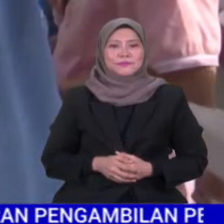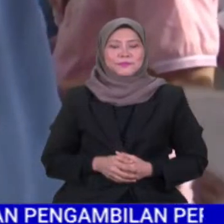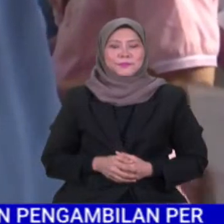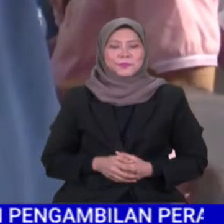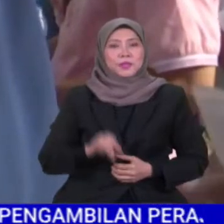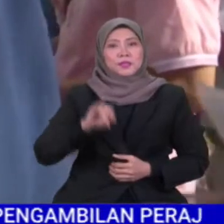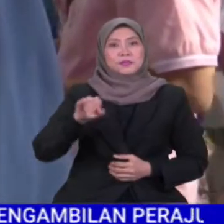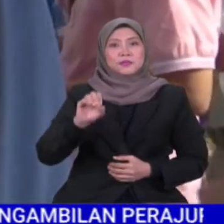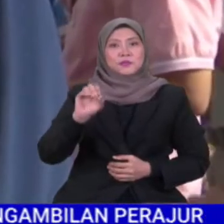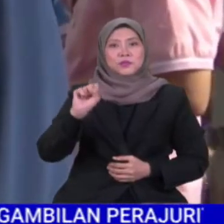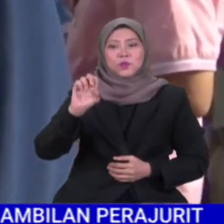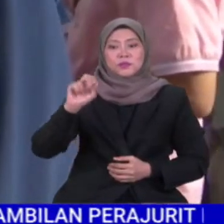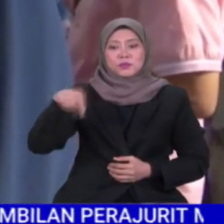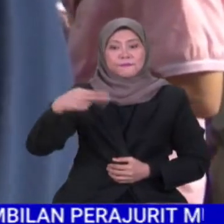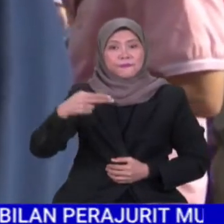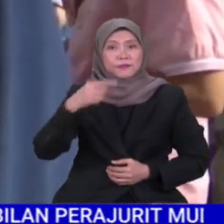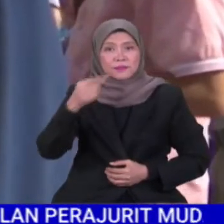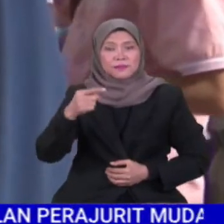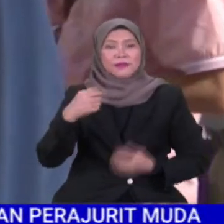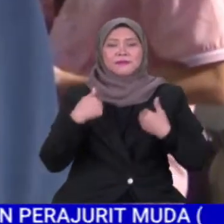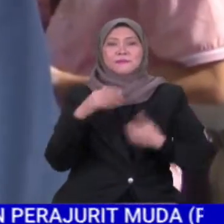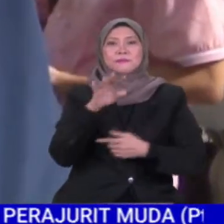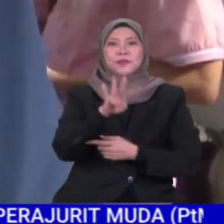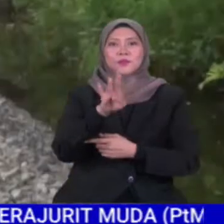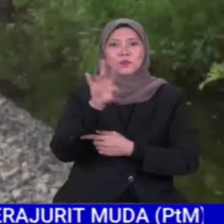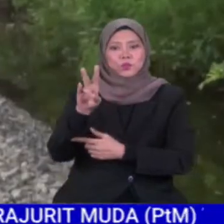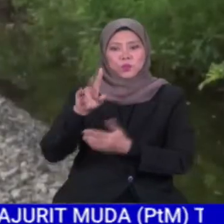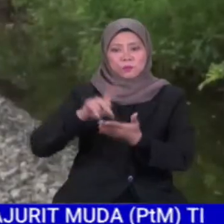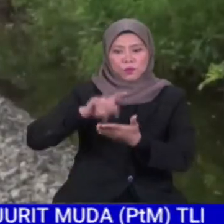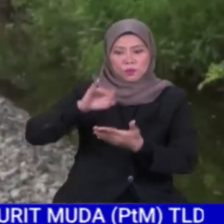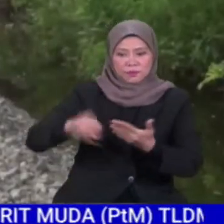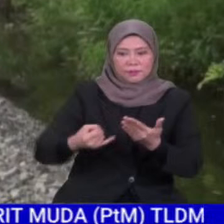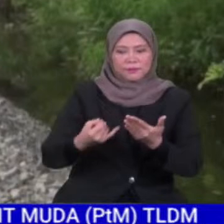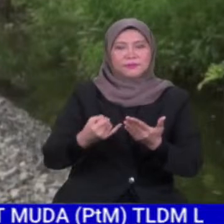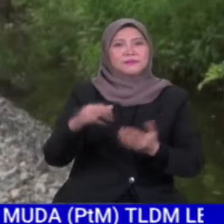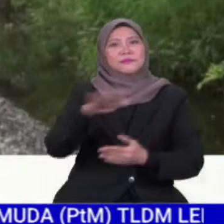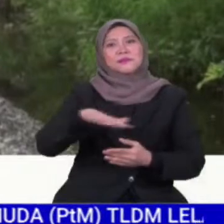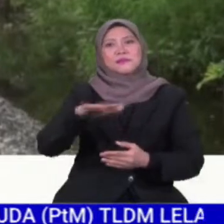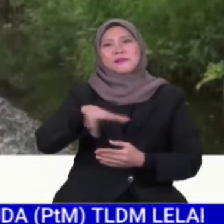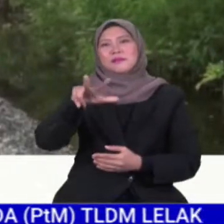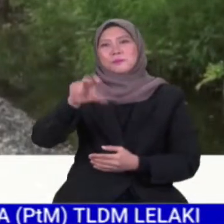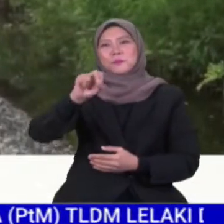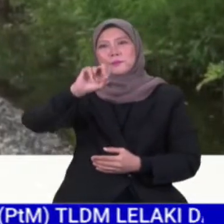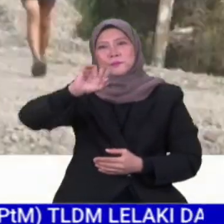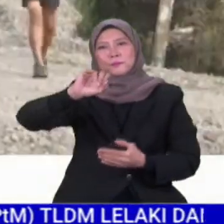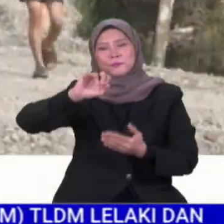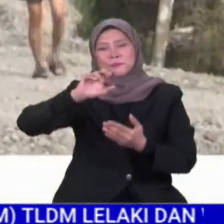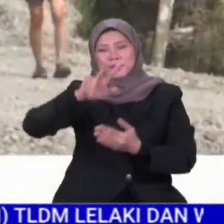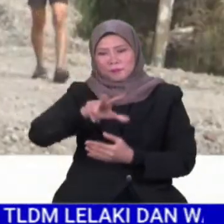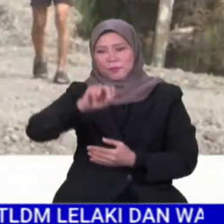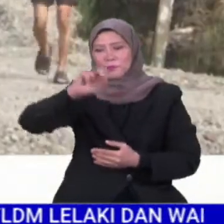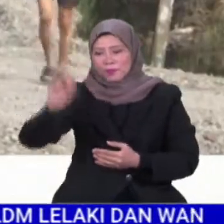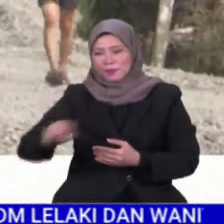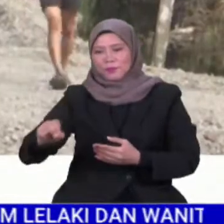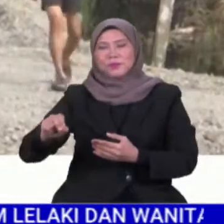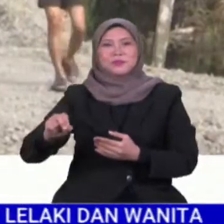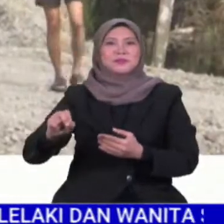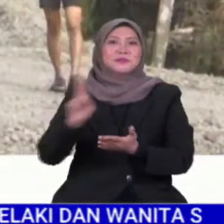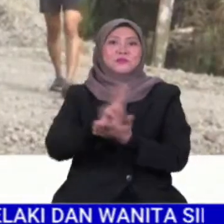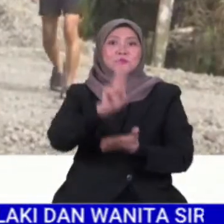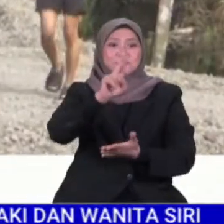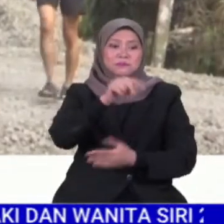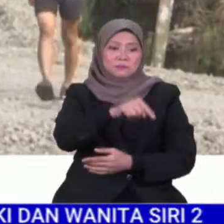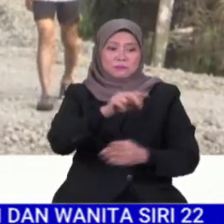Ujar Joseph, selain daripada 47 projek tersebut, kira-kira 30% projek RTP tahun lepas yang